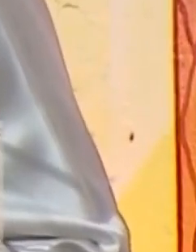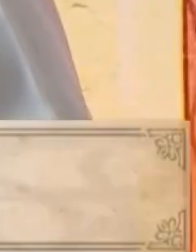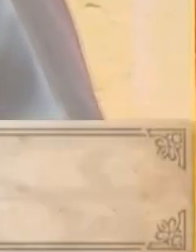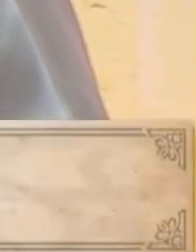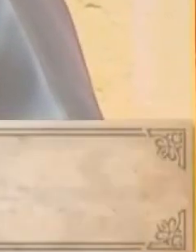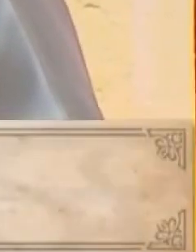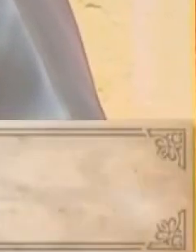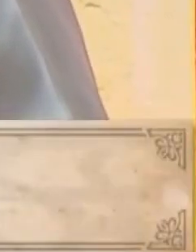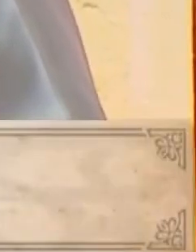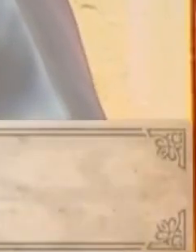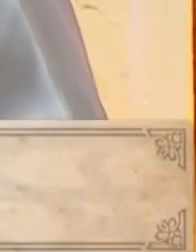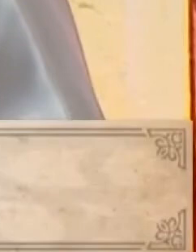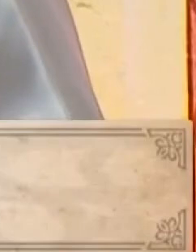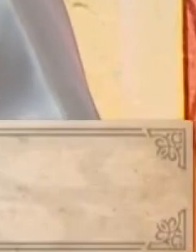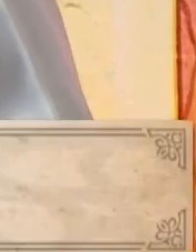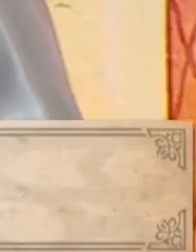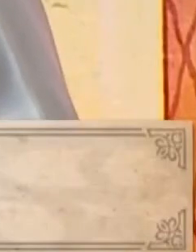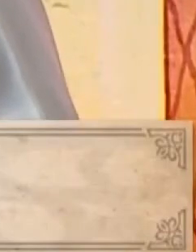Bismillahirrahmanirrahim.